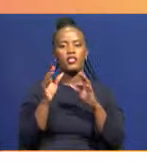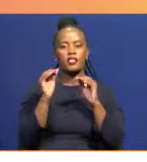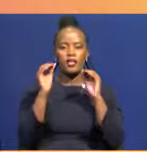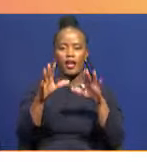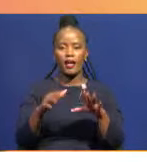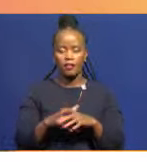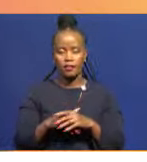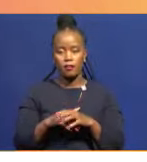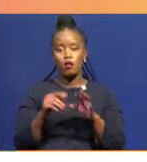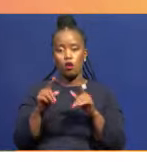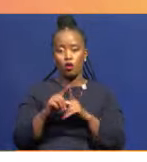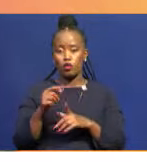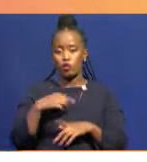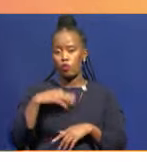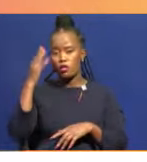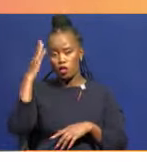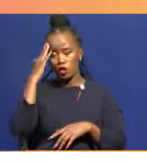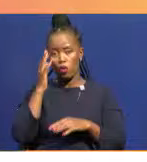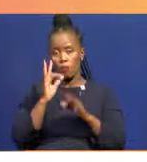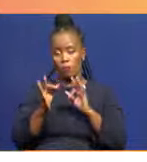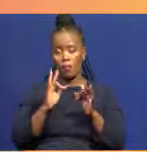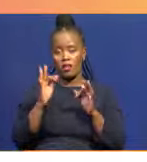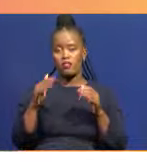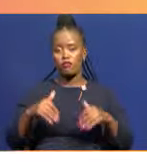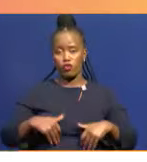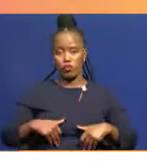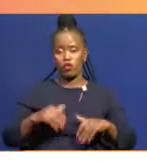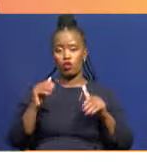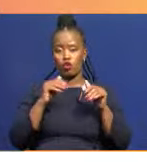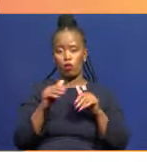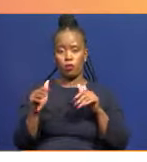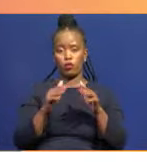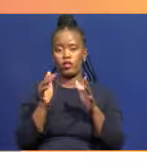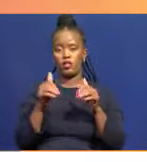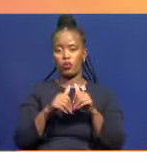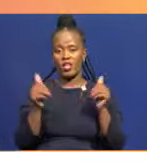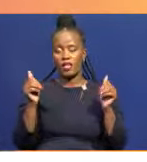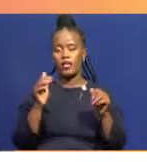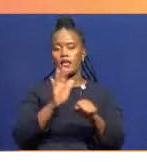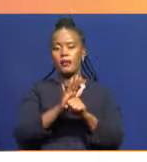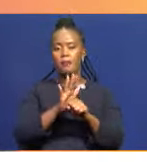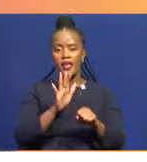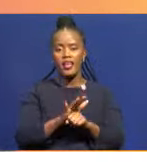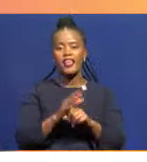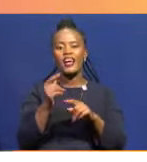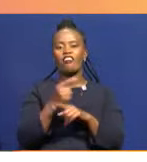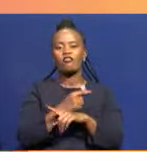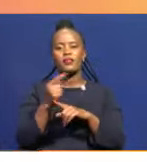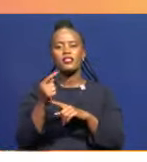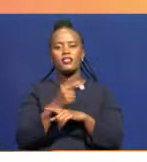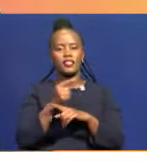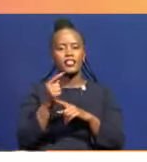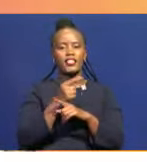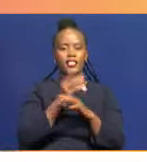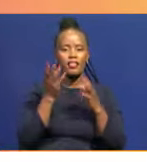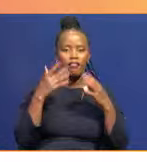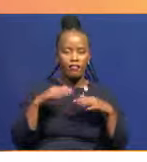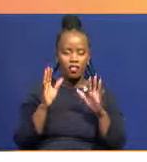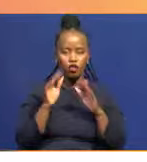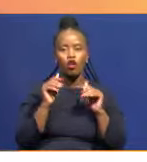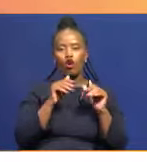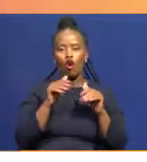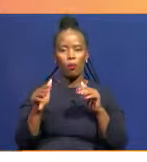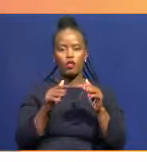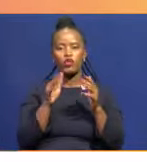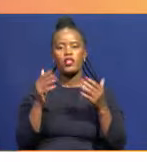vijana niko na uhakika wakipatiwa nafasi sawa kwa sababu wameenda training. Wengi wametrainiwa, wamepata hiyo ujuzi. Hiyo nafasi